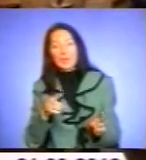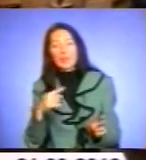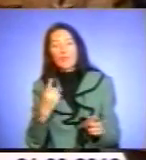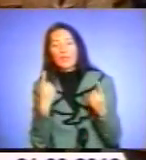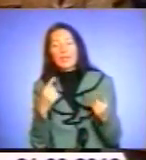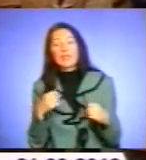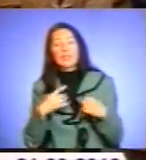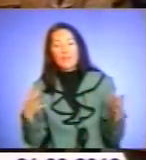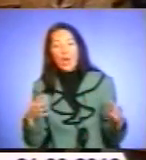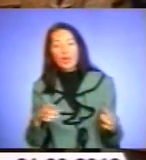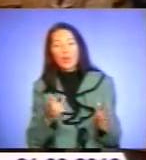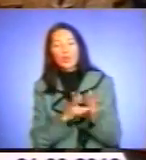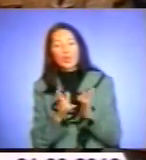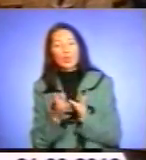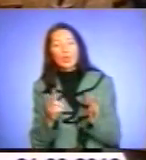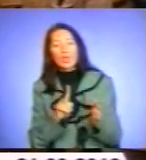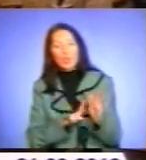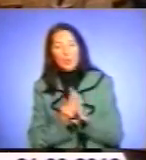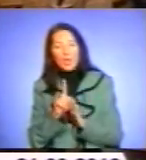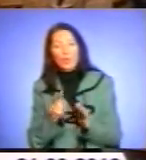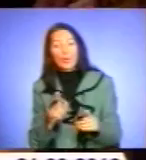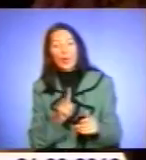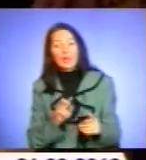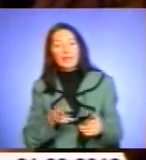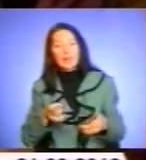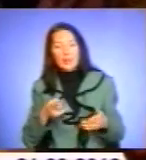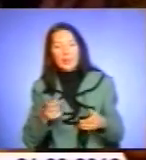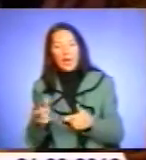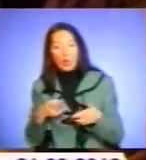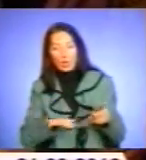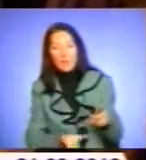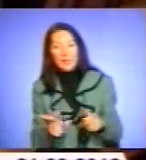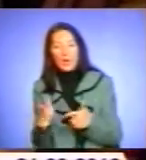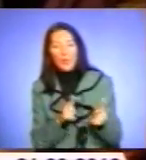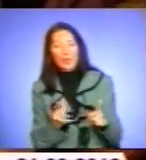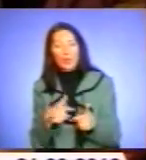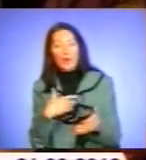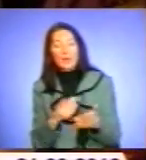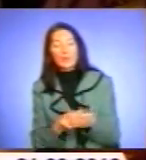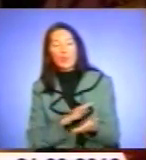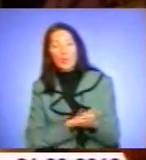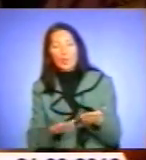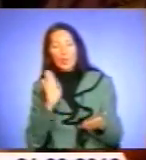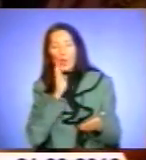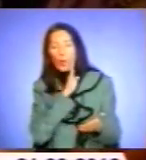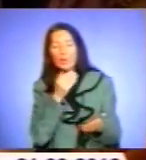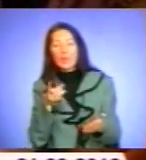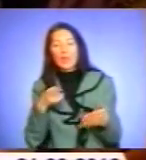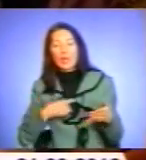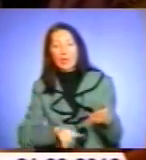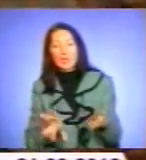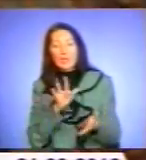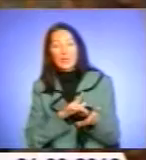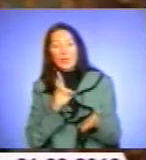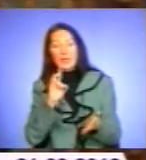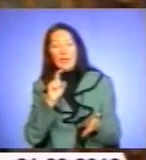людина для спасіння світу, приготував свою Пречисту матір. Вона народилася у галілейському місті Назареті від праведних батьків Йоакима